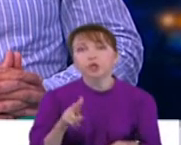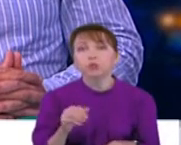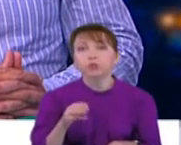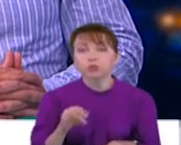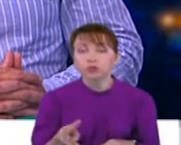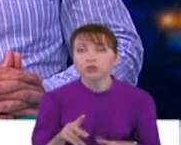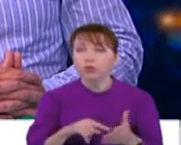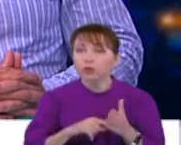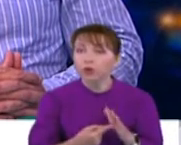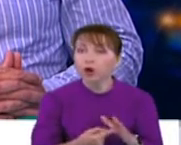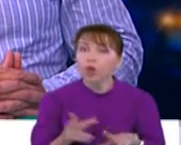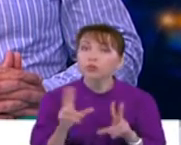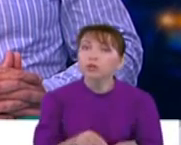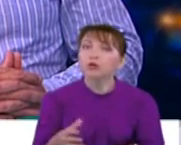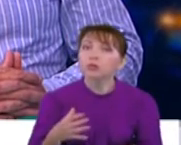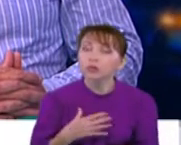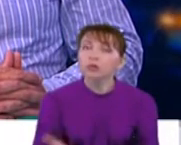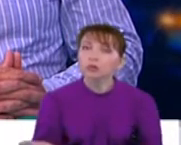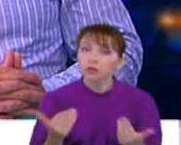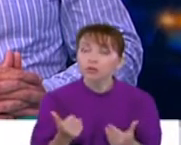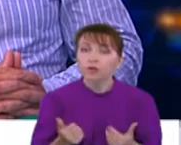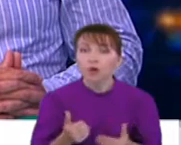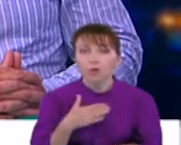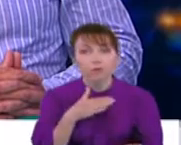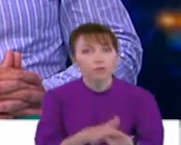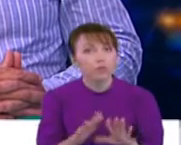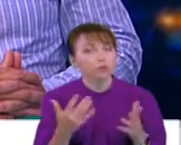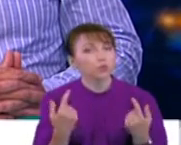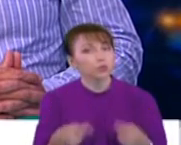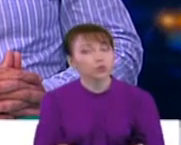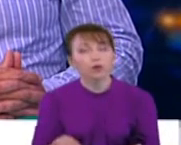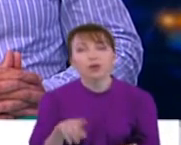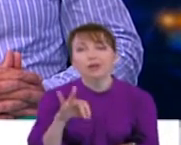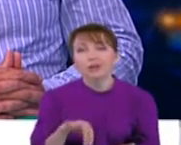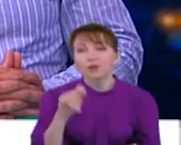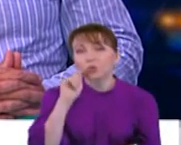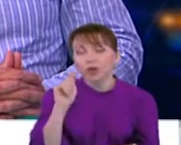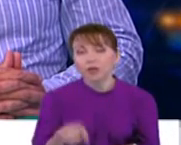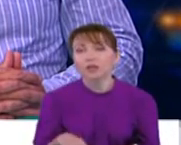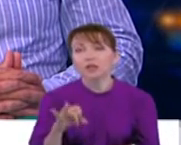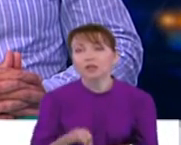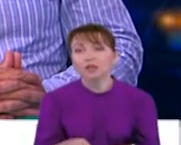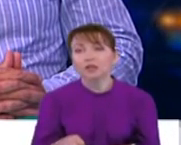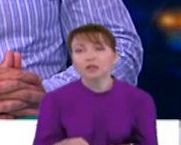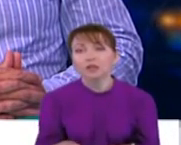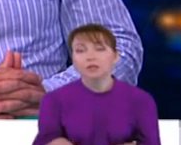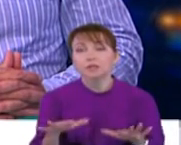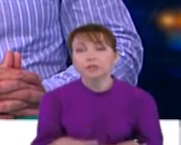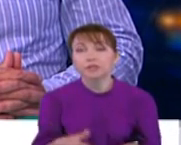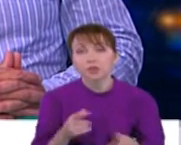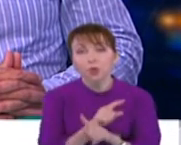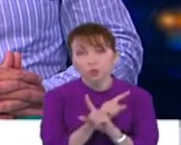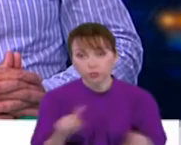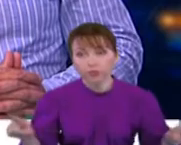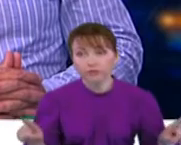що обіцяли одне, а відбулося інше. І Україна, її місце дуже особливе в всьому